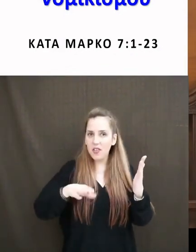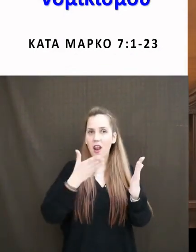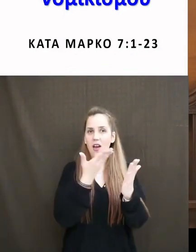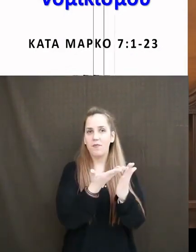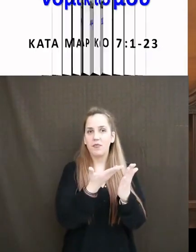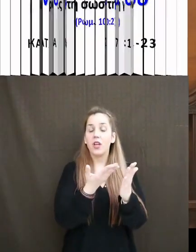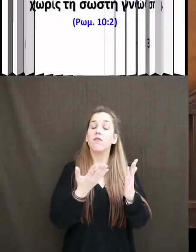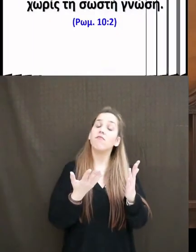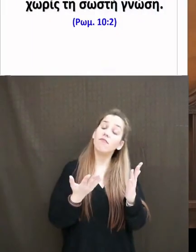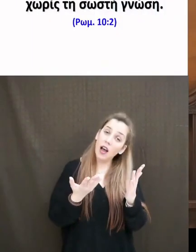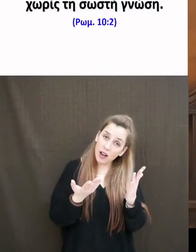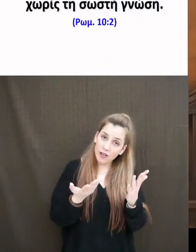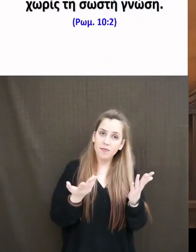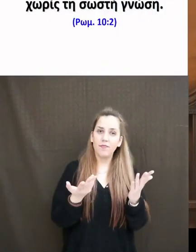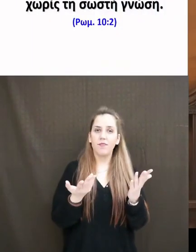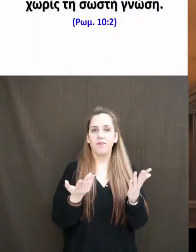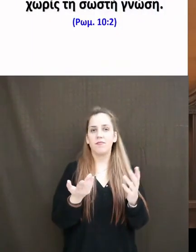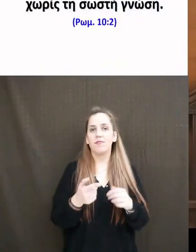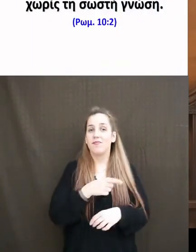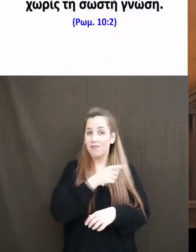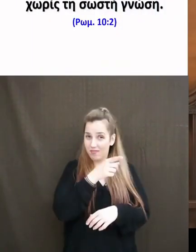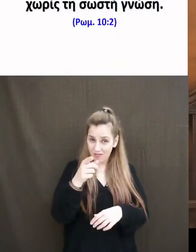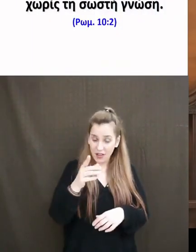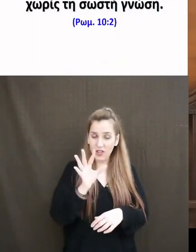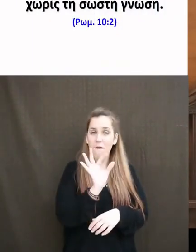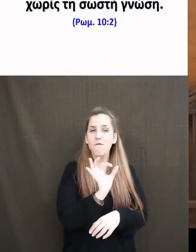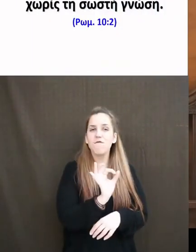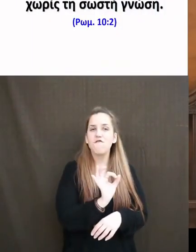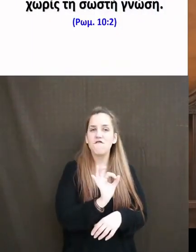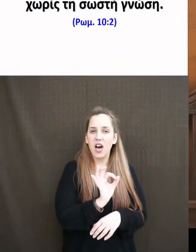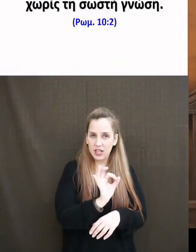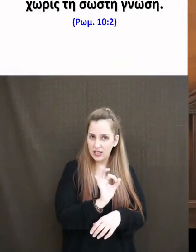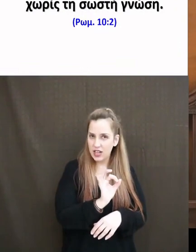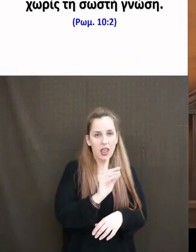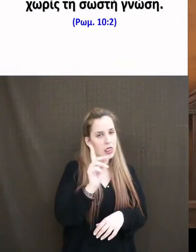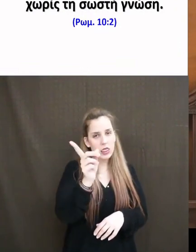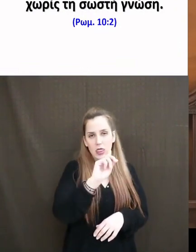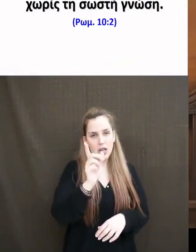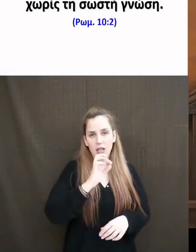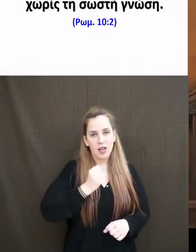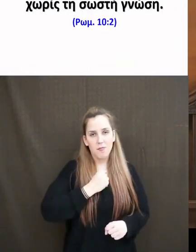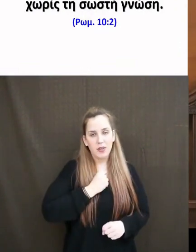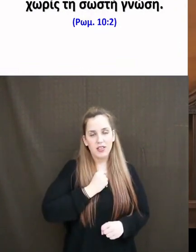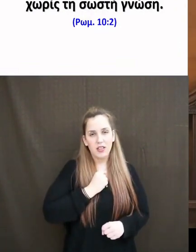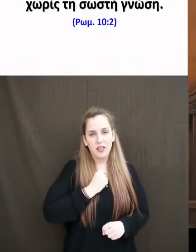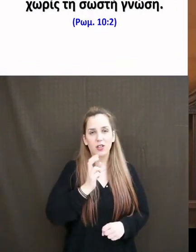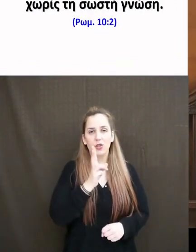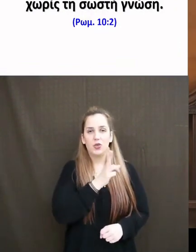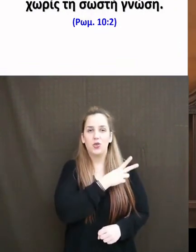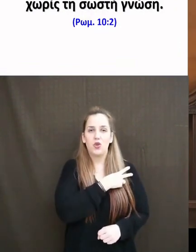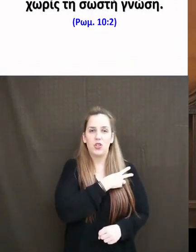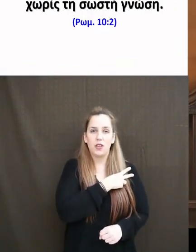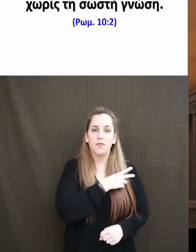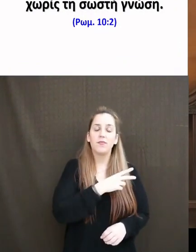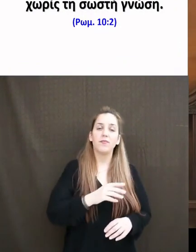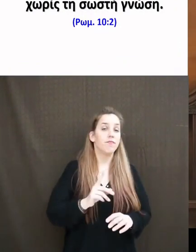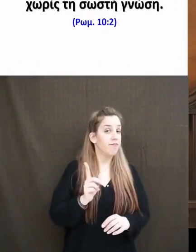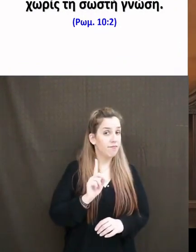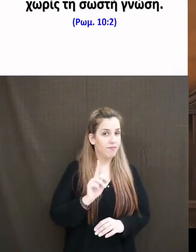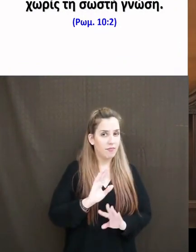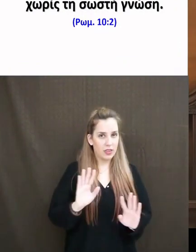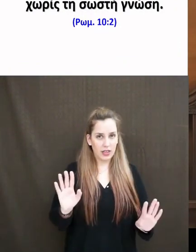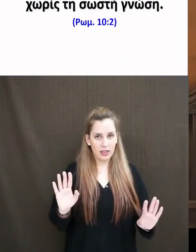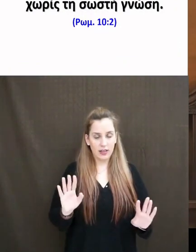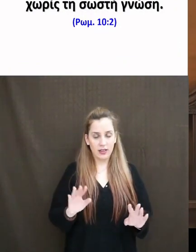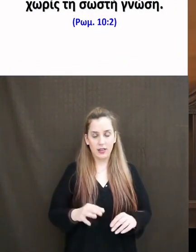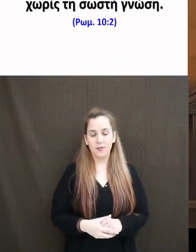Παύλος για αυτούς, μπορώ να σας βεβαιώσω πως έχουν ζήλο Θεού, αλλά χωρίς τη σωστή γνώση. Αυτό πάντα συνέβαινε